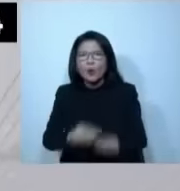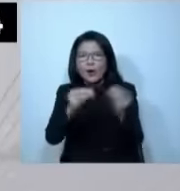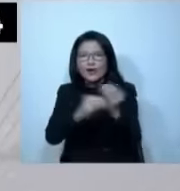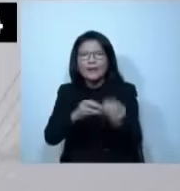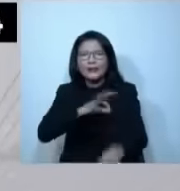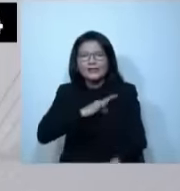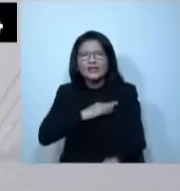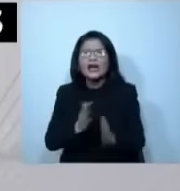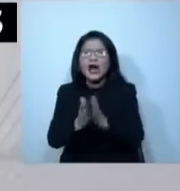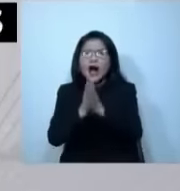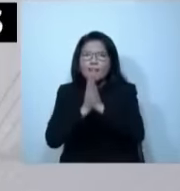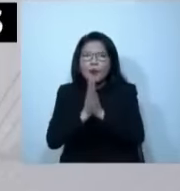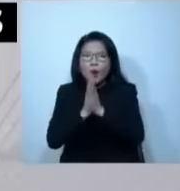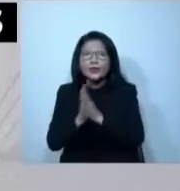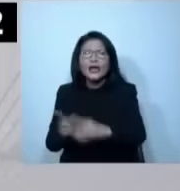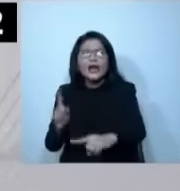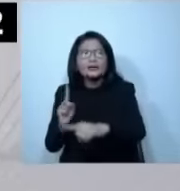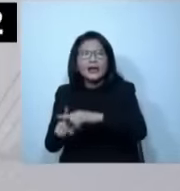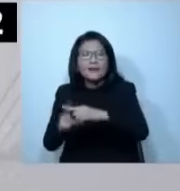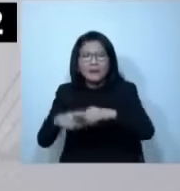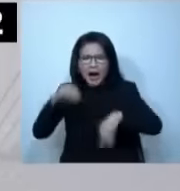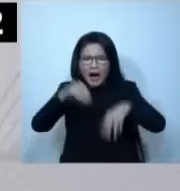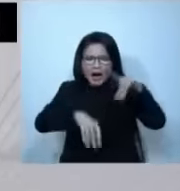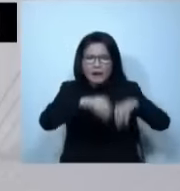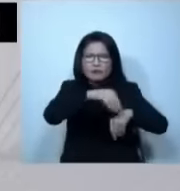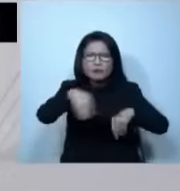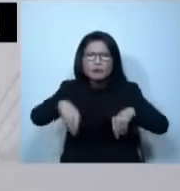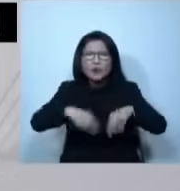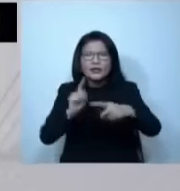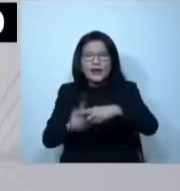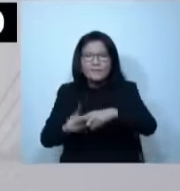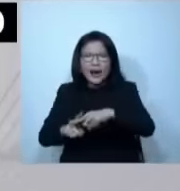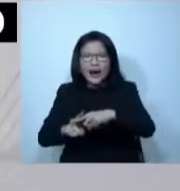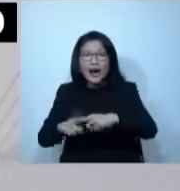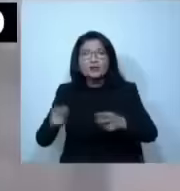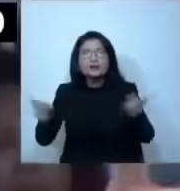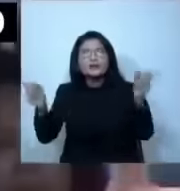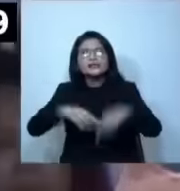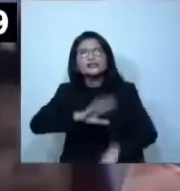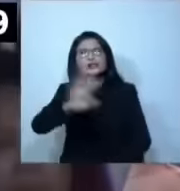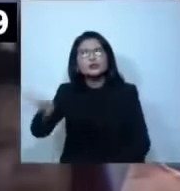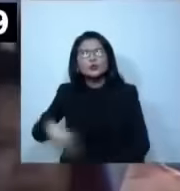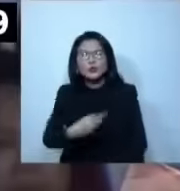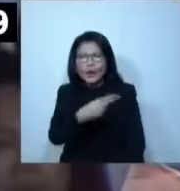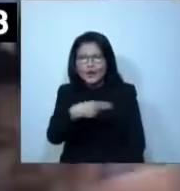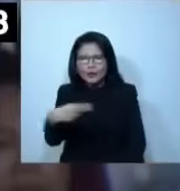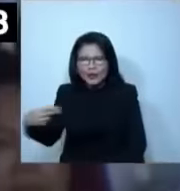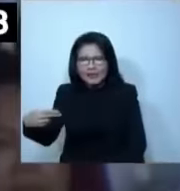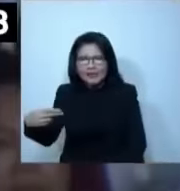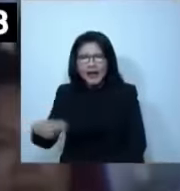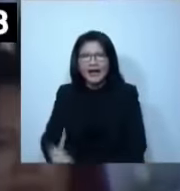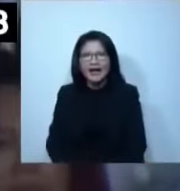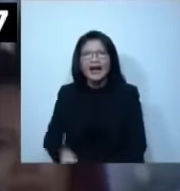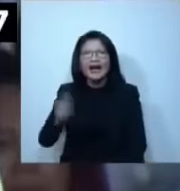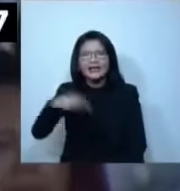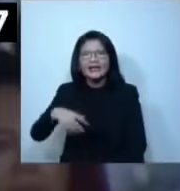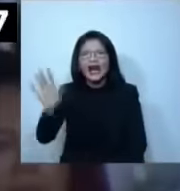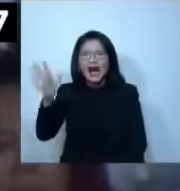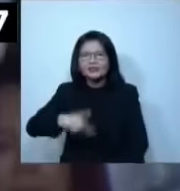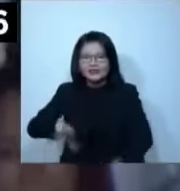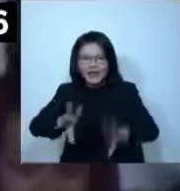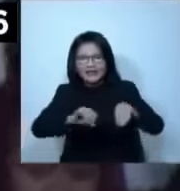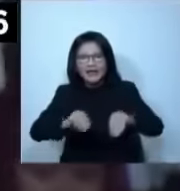Wapres, please, kasih tambahan. Kalau tidak, tidak cukup. Dan ini terjadi di seluruh Indonesia. Maka inilah mesti kita kerjakan